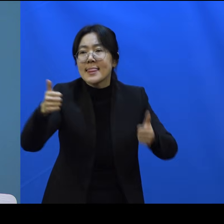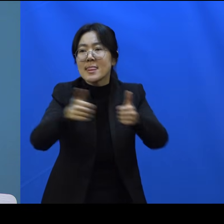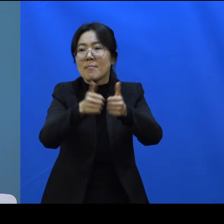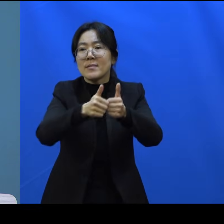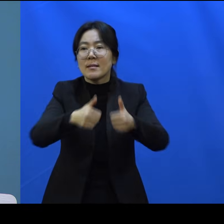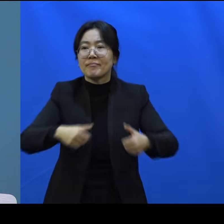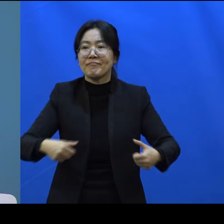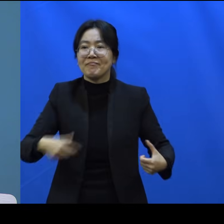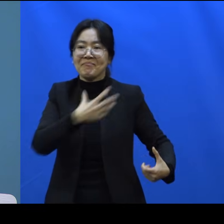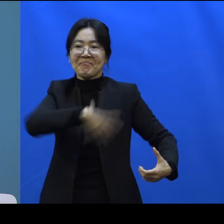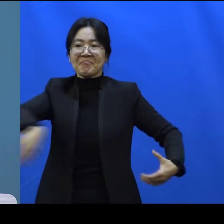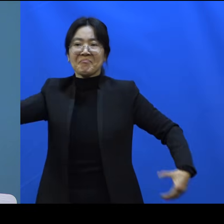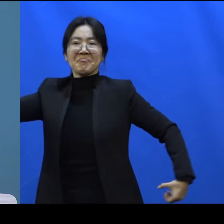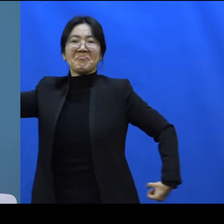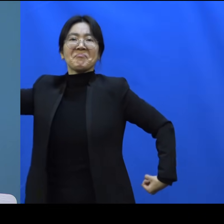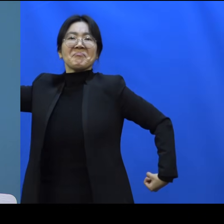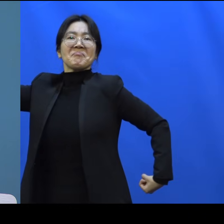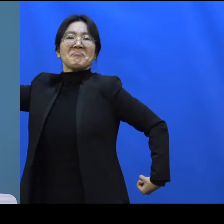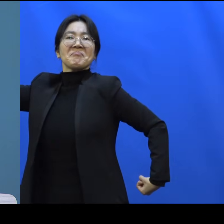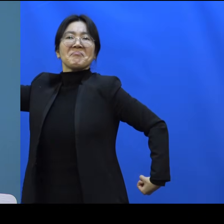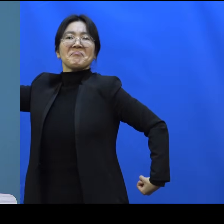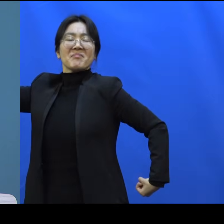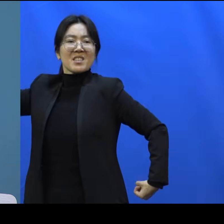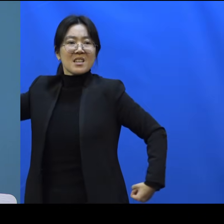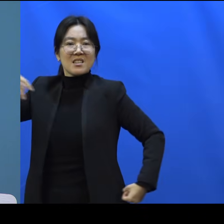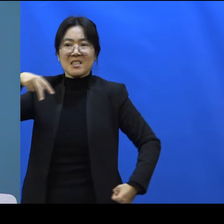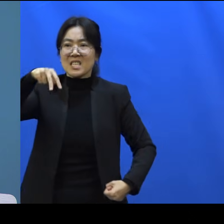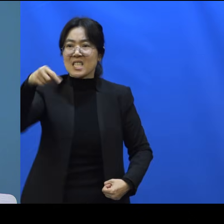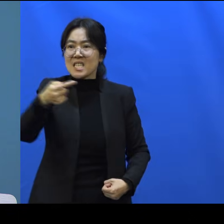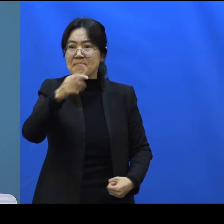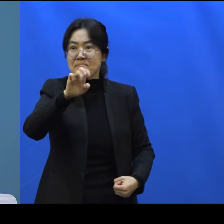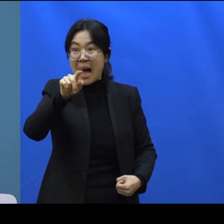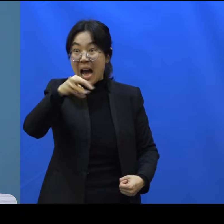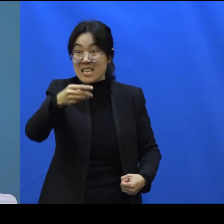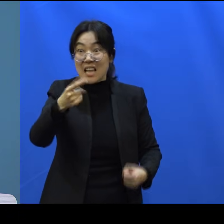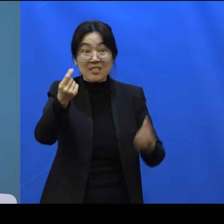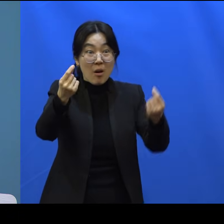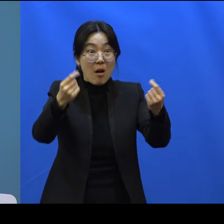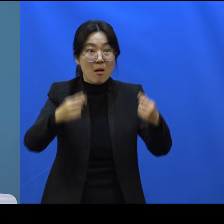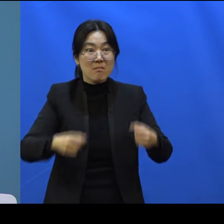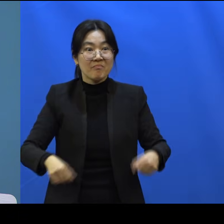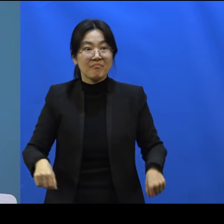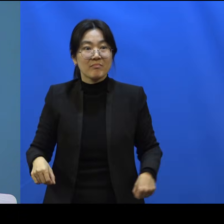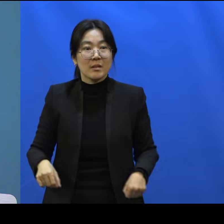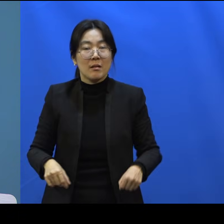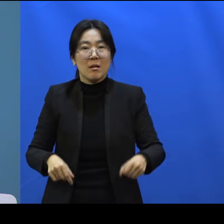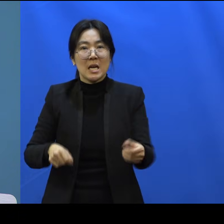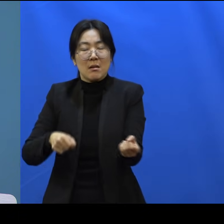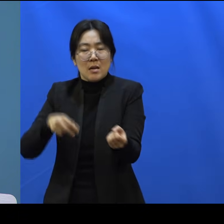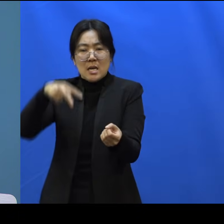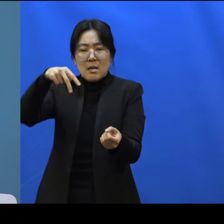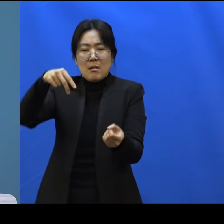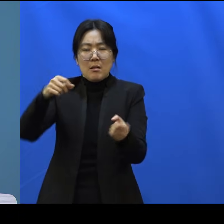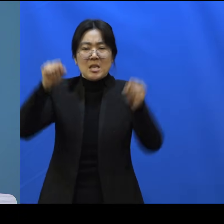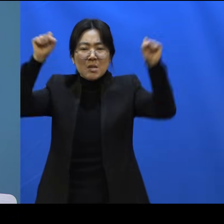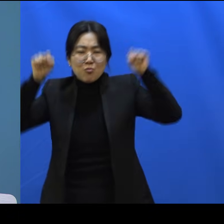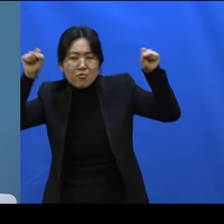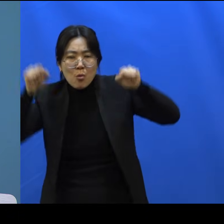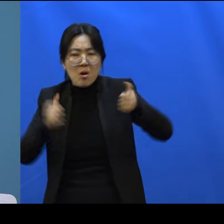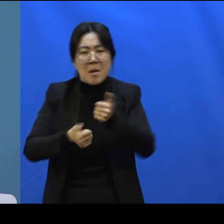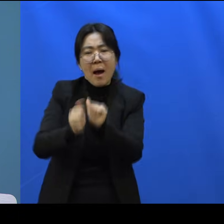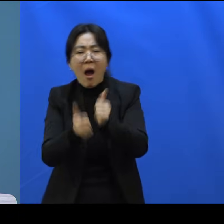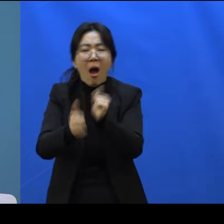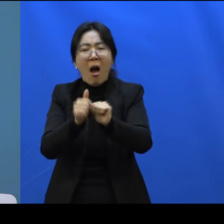시대, 자신감을 키워주는 문화, 스포츠나 이런 것들이 공행했던 그 시대 속에 강한 남자, 힘을